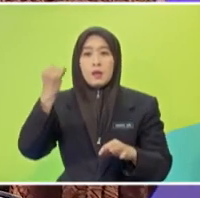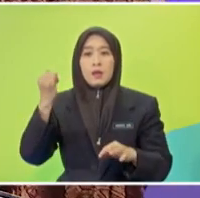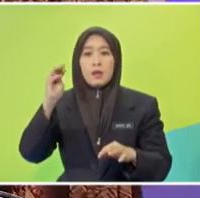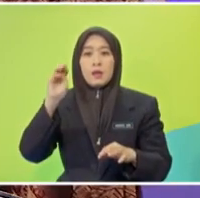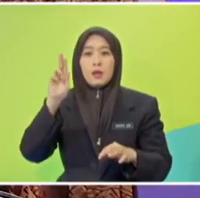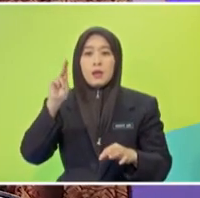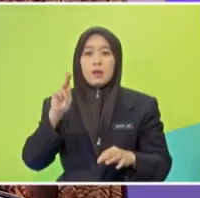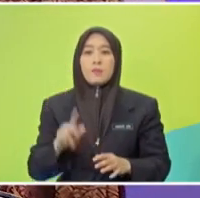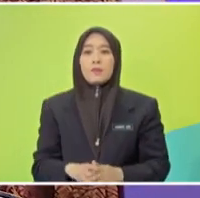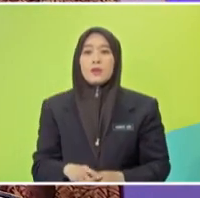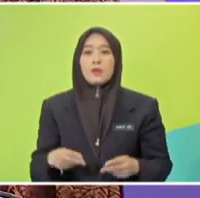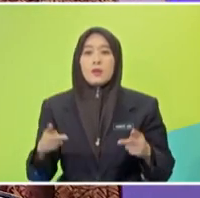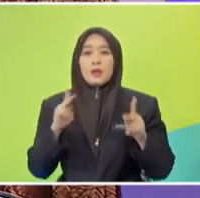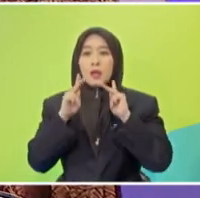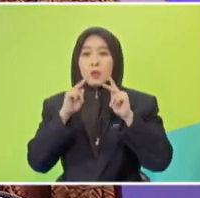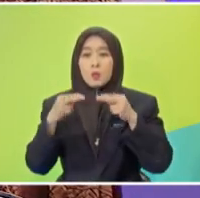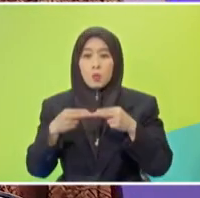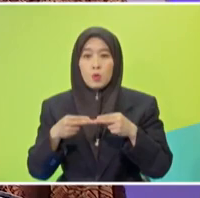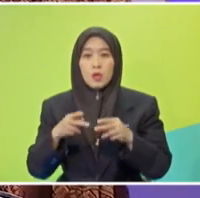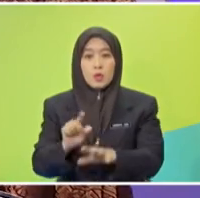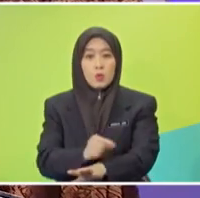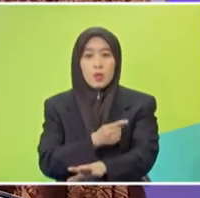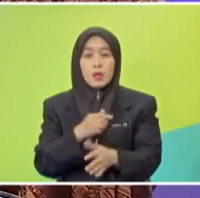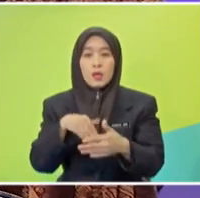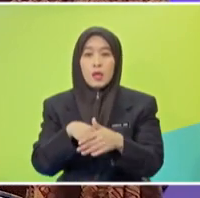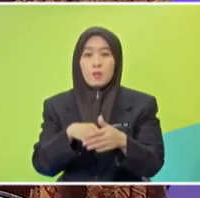yang digunakan dalam petikan tadi